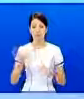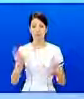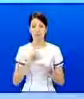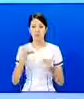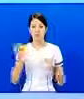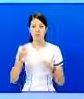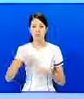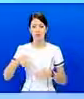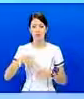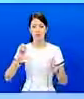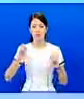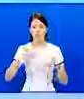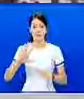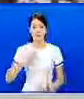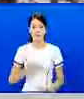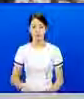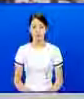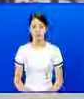кезекті рет өткерді.